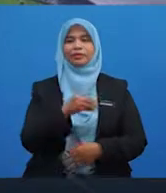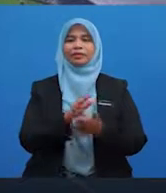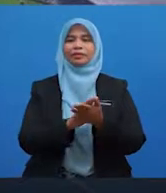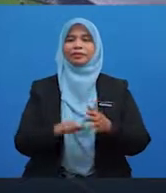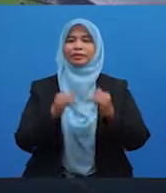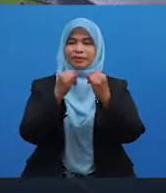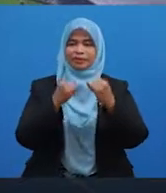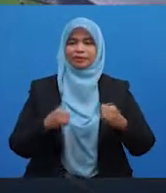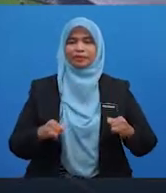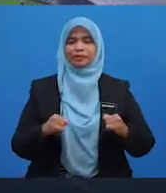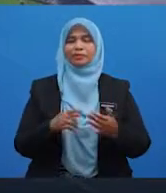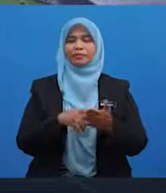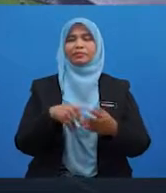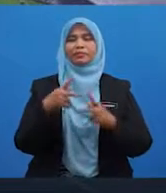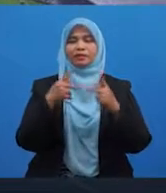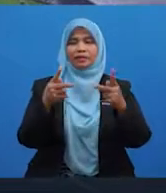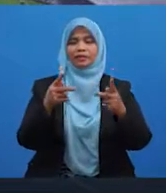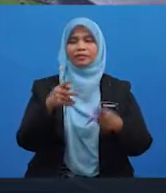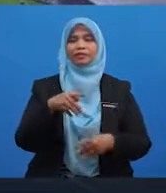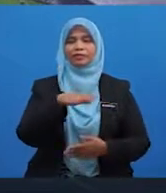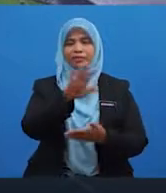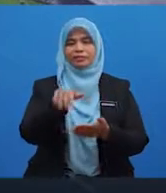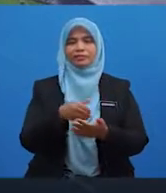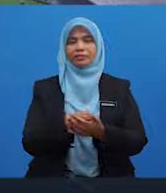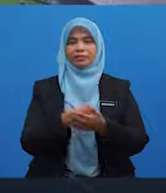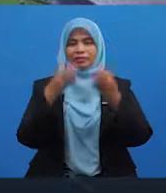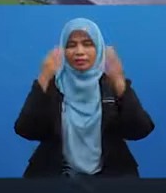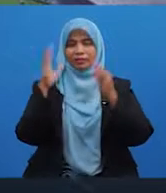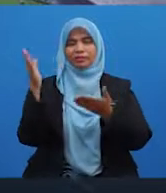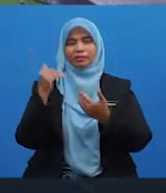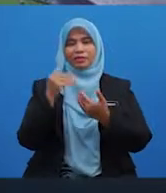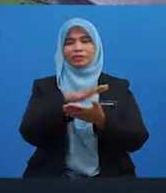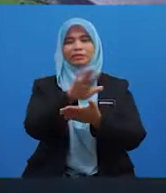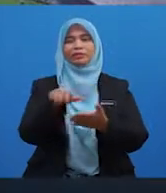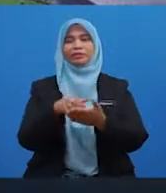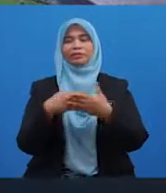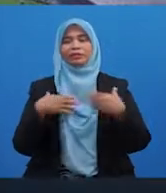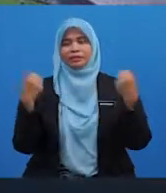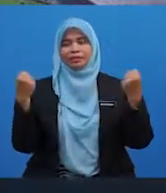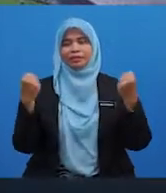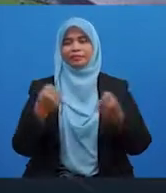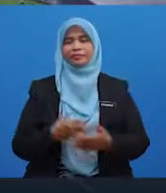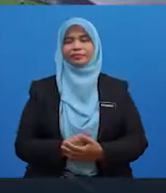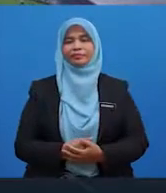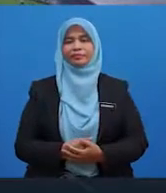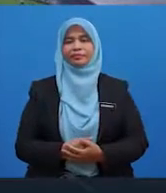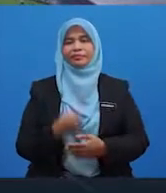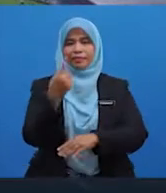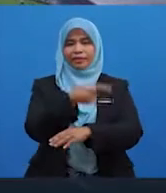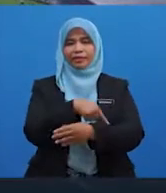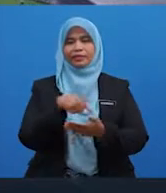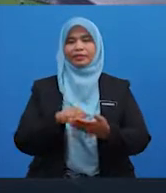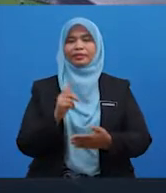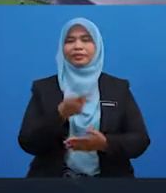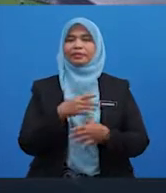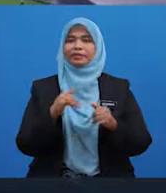Assalamualaikum dan selamat sejahtera. Apa khabar pelajar sekalian? Cikgu harap semua berada dalam keadaan sihat dan ceria.